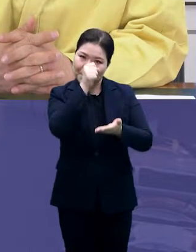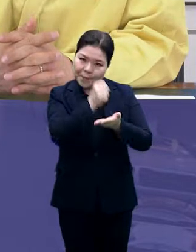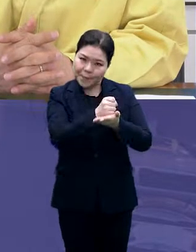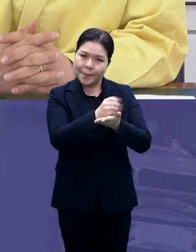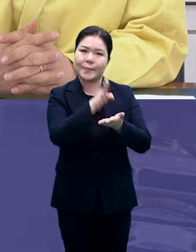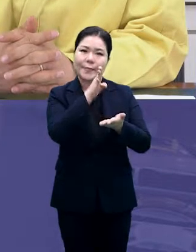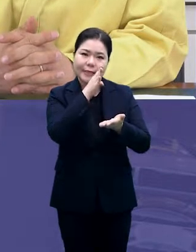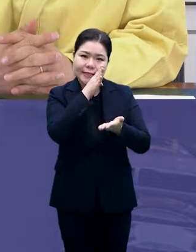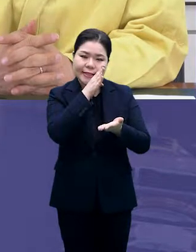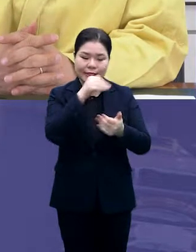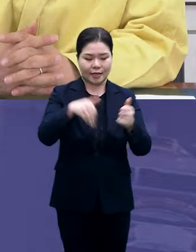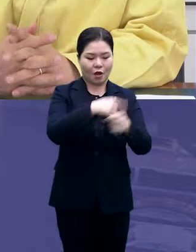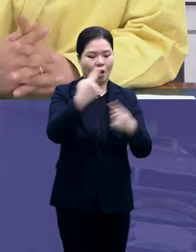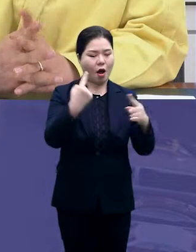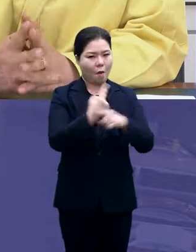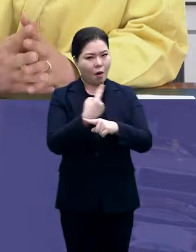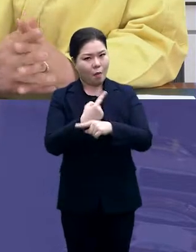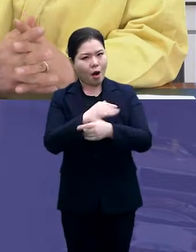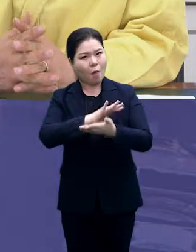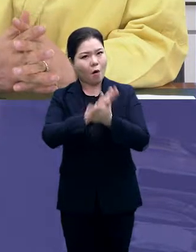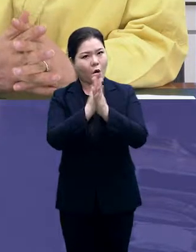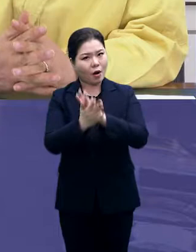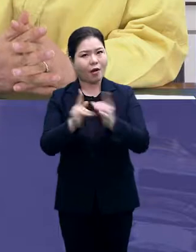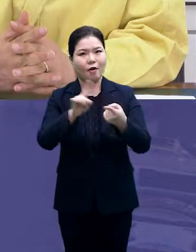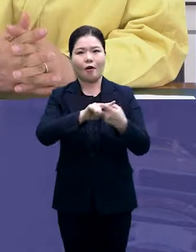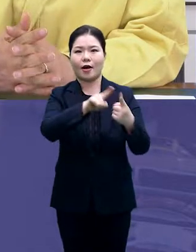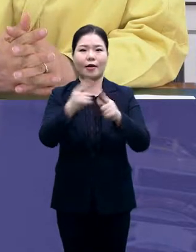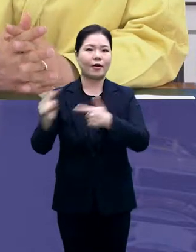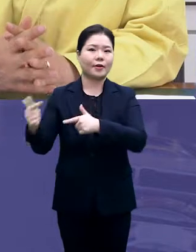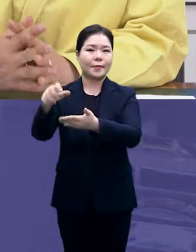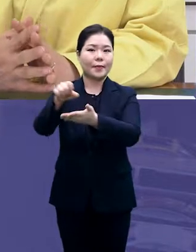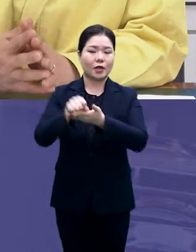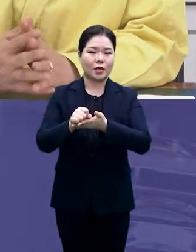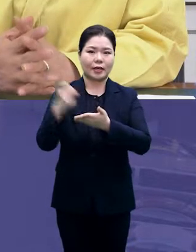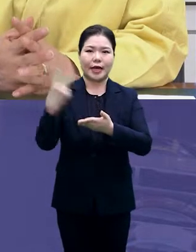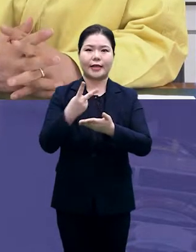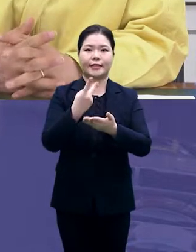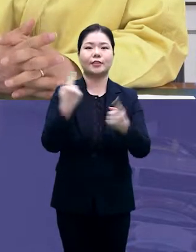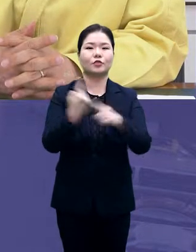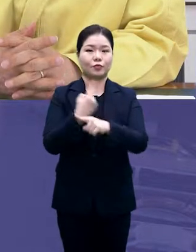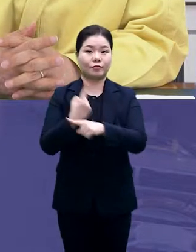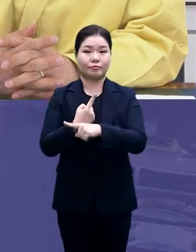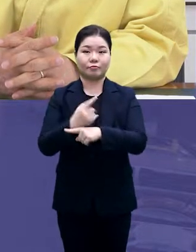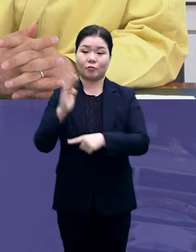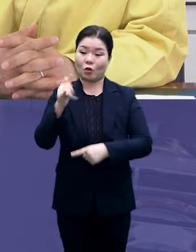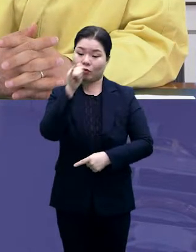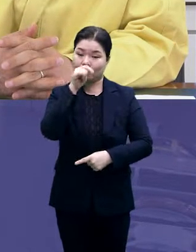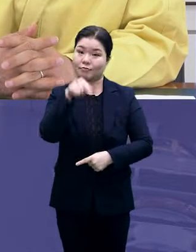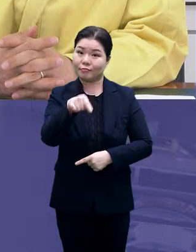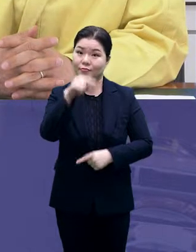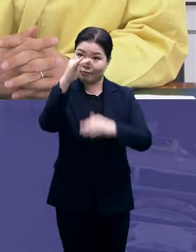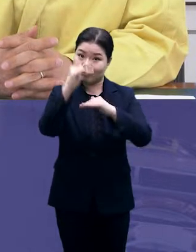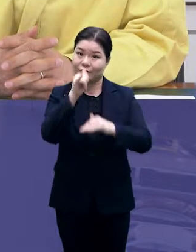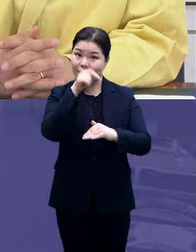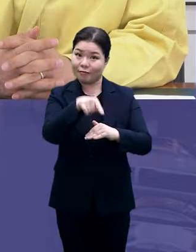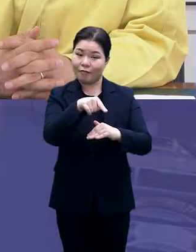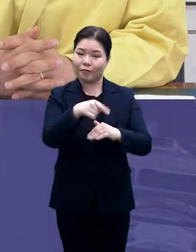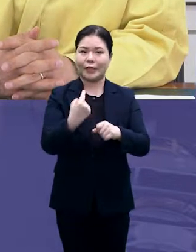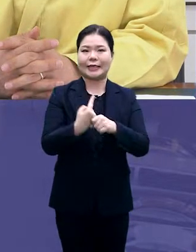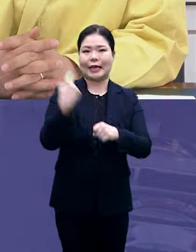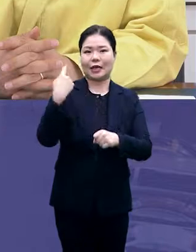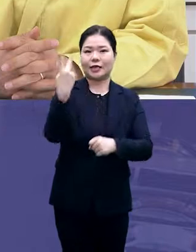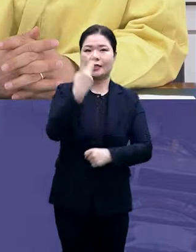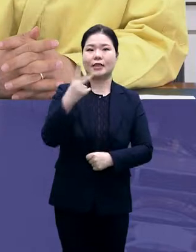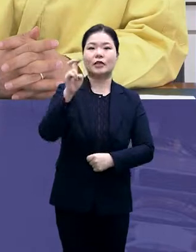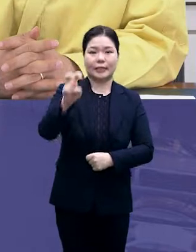5년마다 타당성과 상황 변화 등을 반영해서 재정비하도록 되어 있습니다.